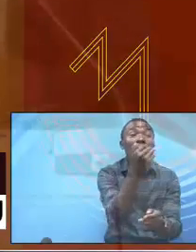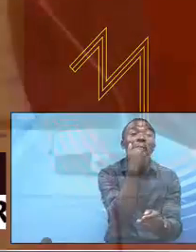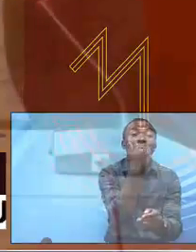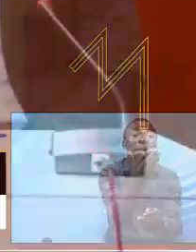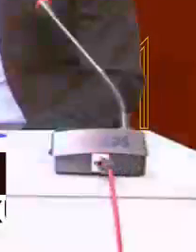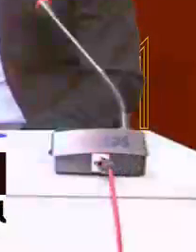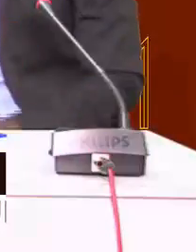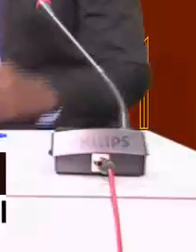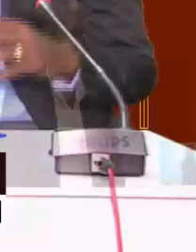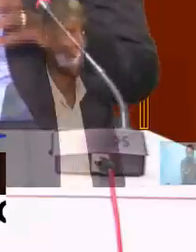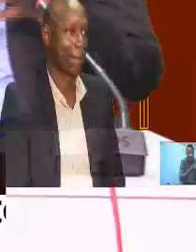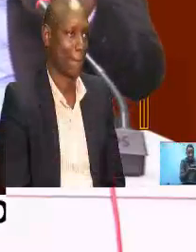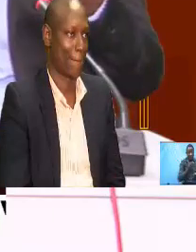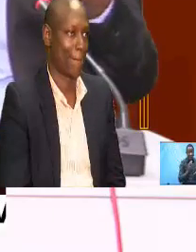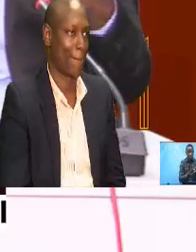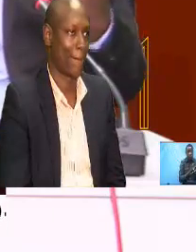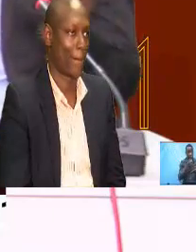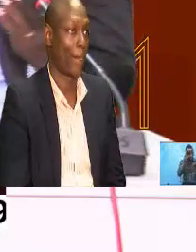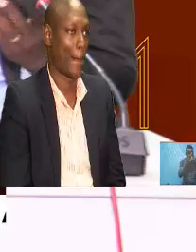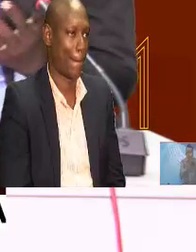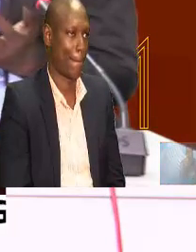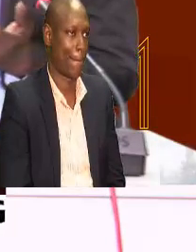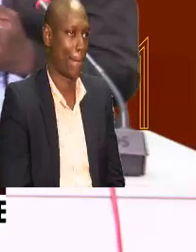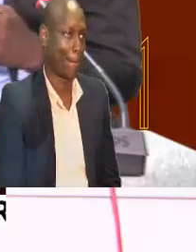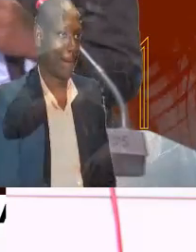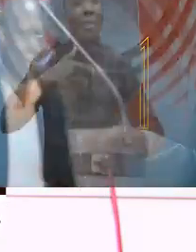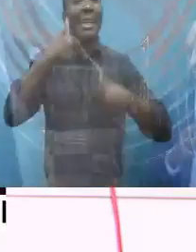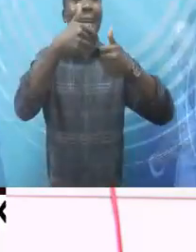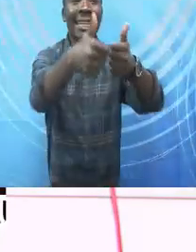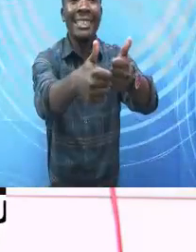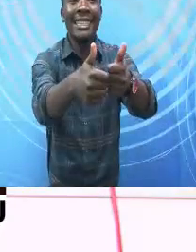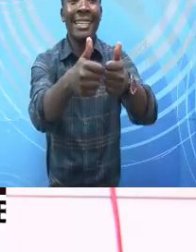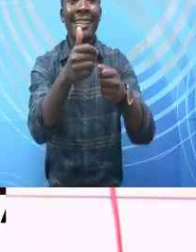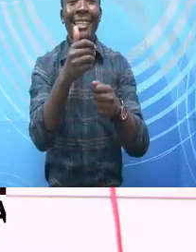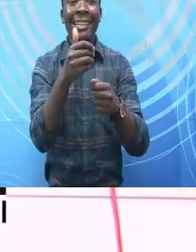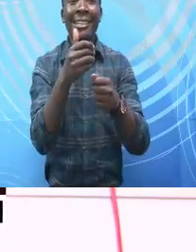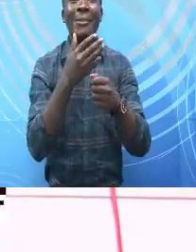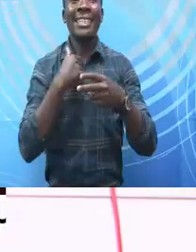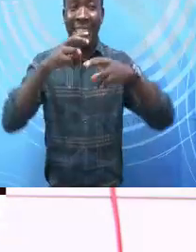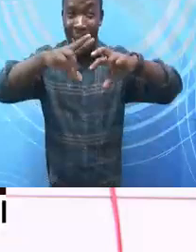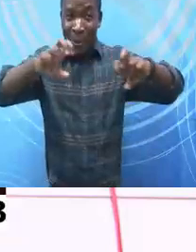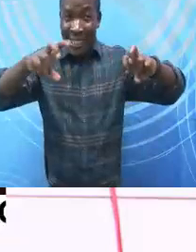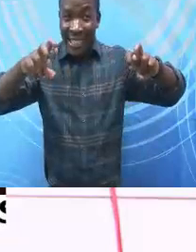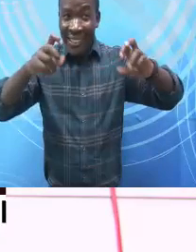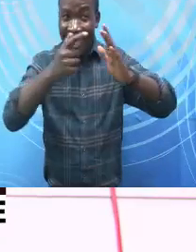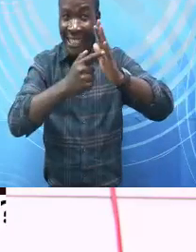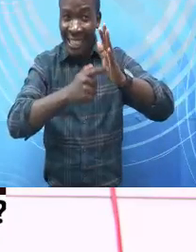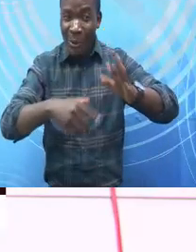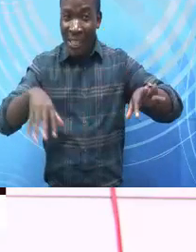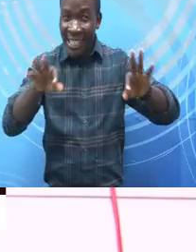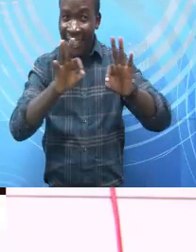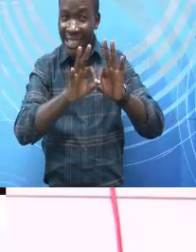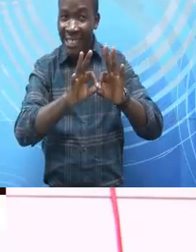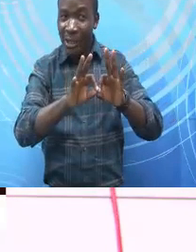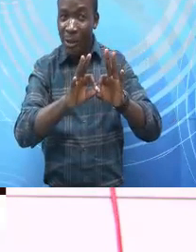rero ikaze mu kiganiro cyacu twizere ko uri buze kumva uguwe neza twashatse gusesengura ingingo ikomeye cyane uyu